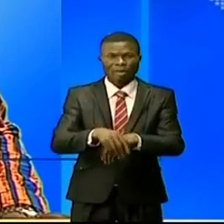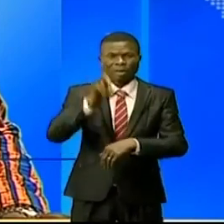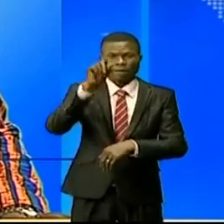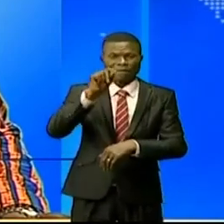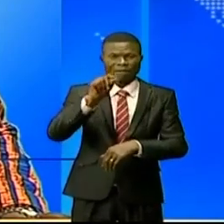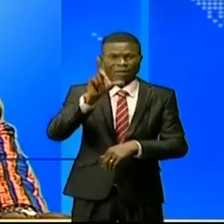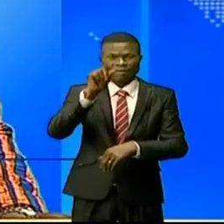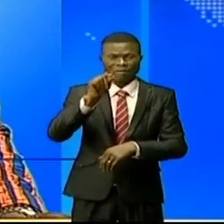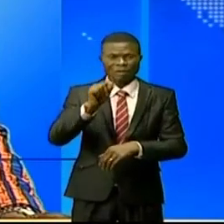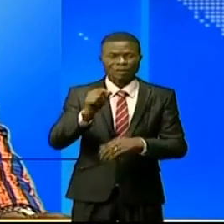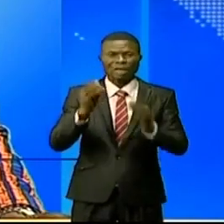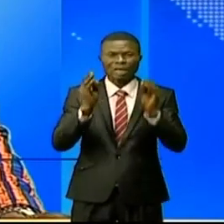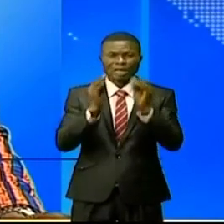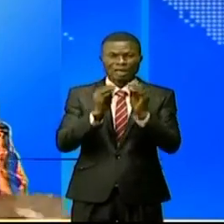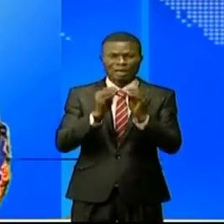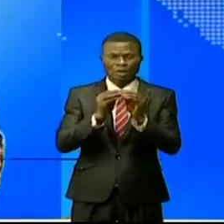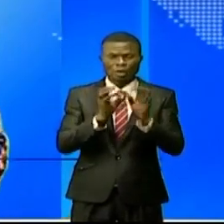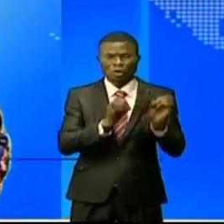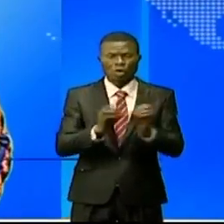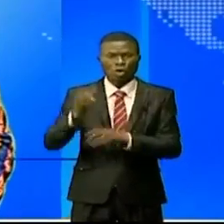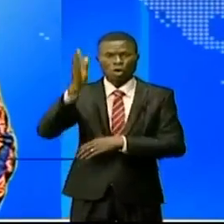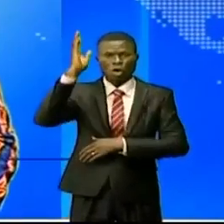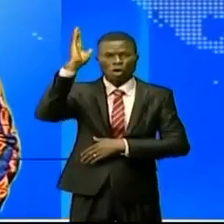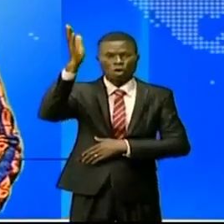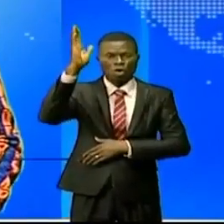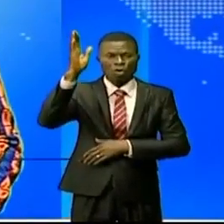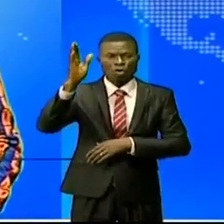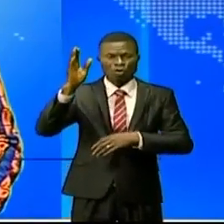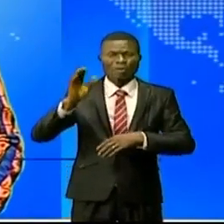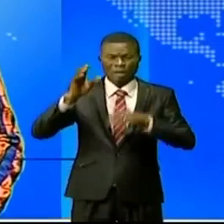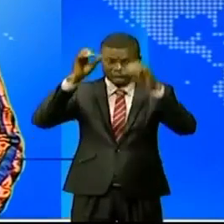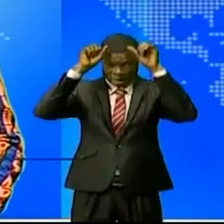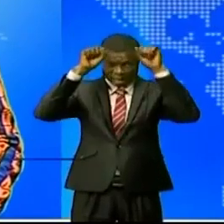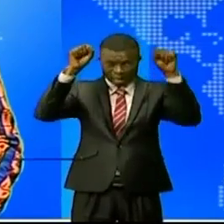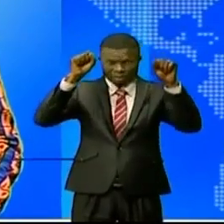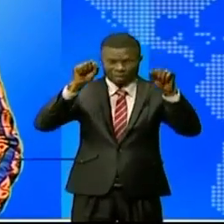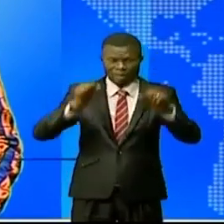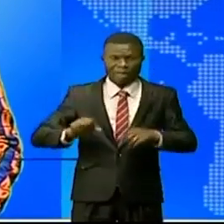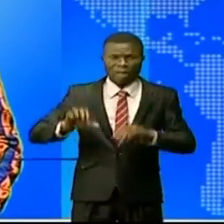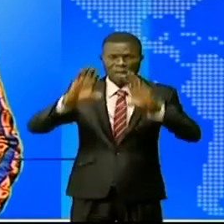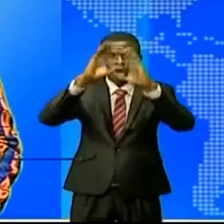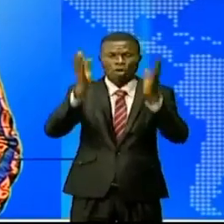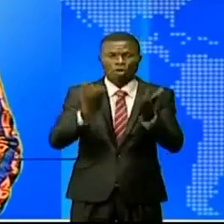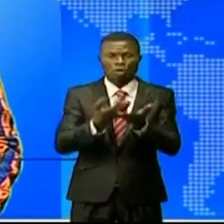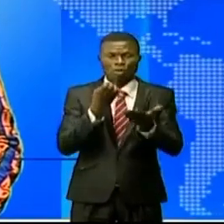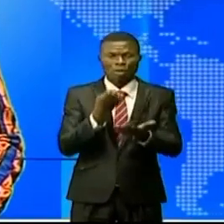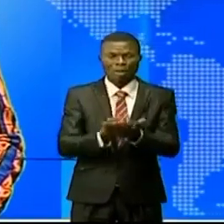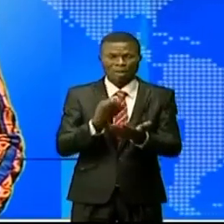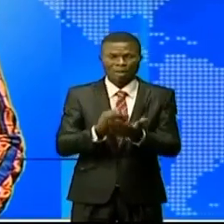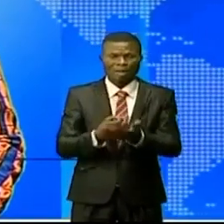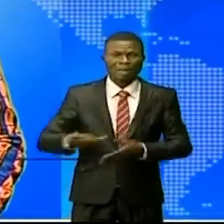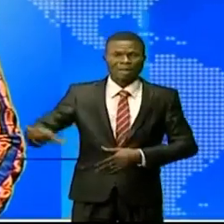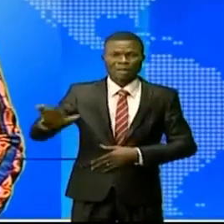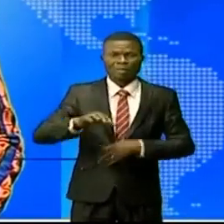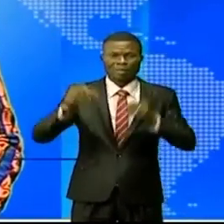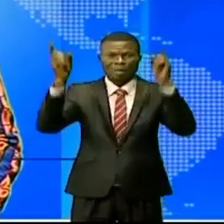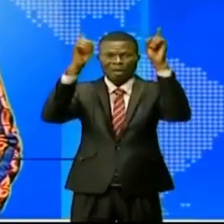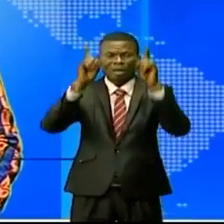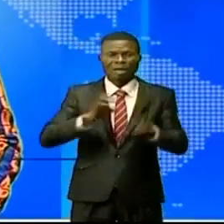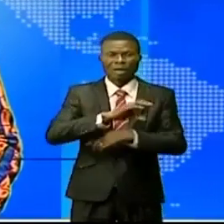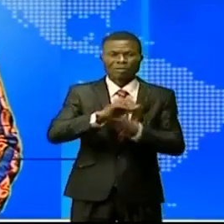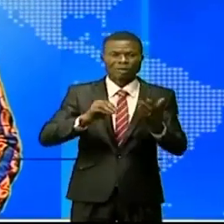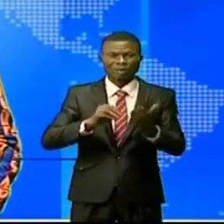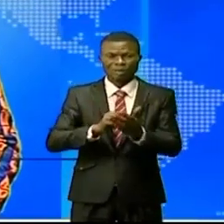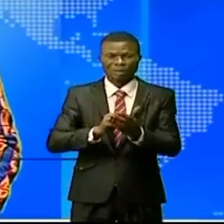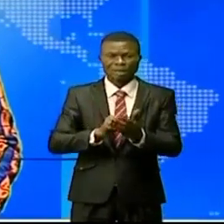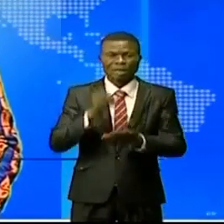à la 20e session ordinaire de la conférence des chefs d'État et de gouvernement de la communauté économique des États d'Afrique centrale. Le président